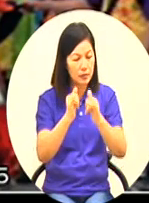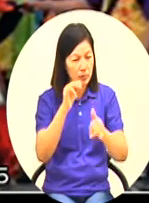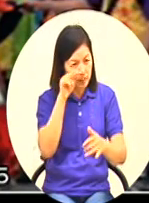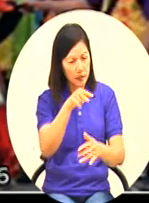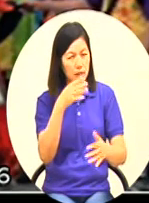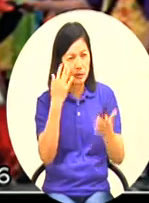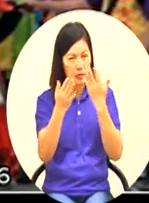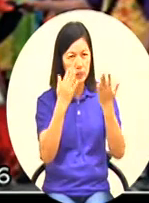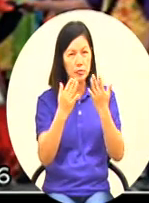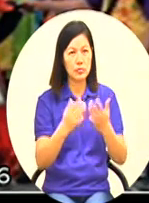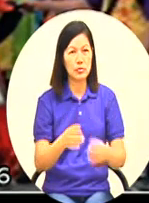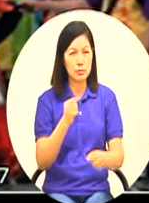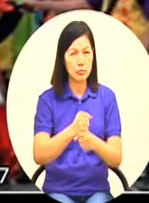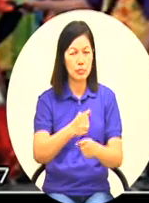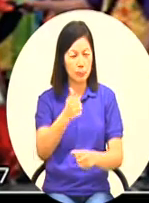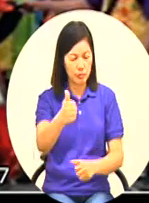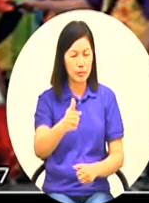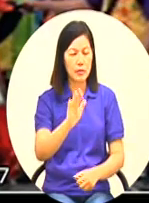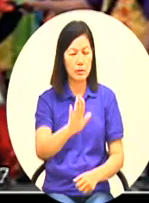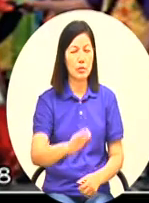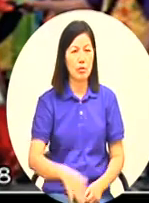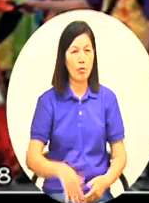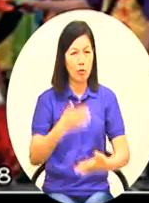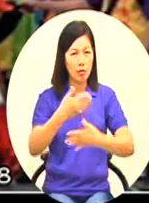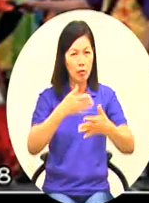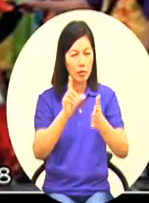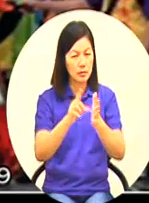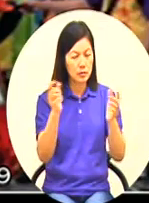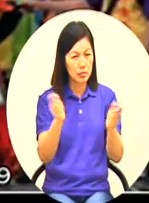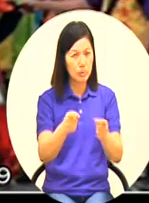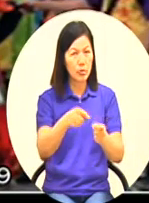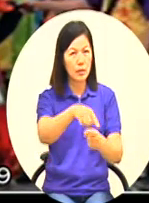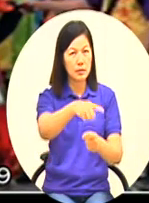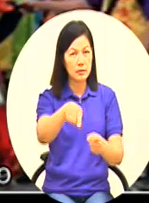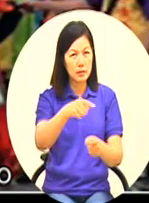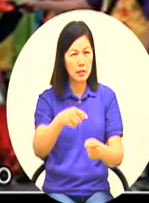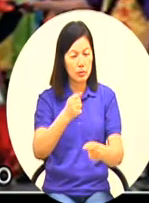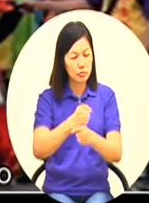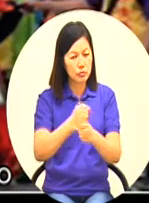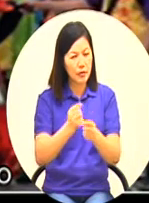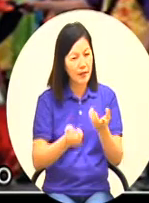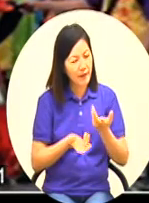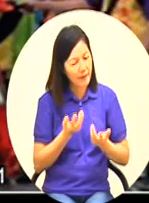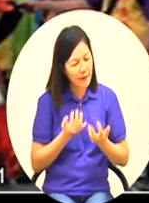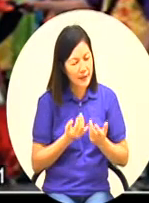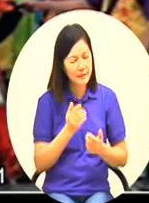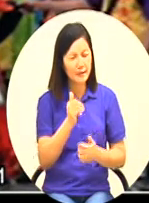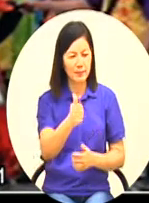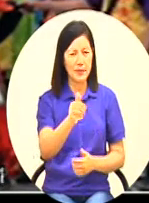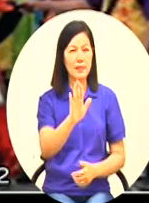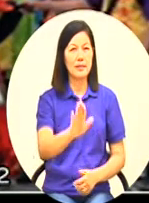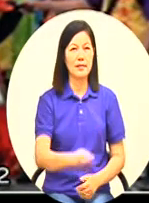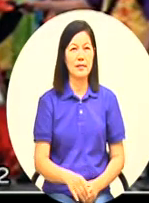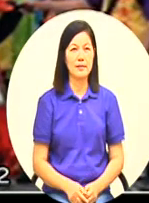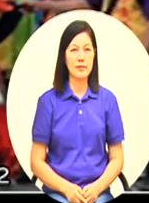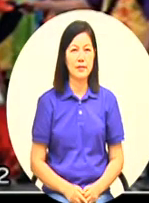这个真好那我们微电影的内容做的也很温馨也很棒所